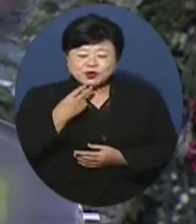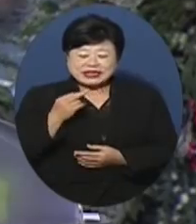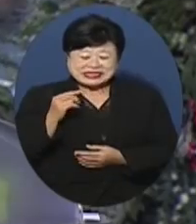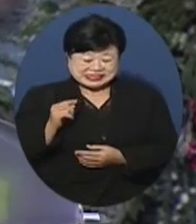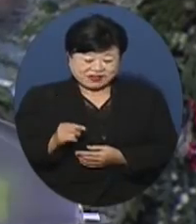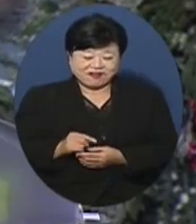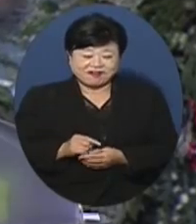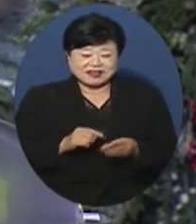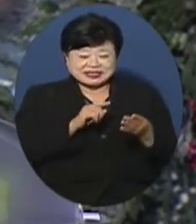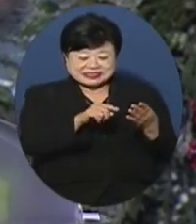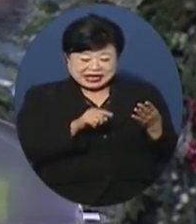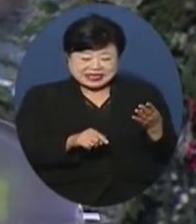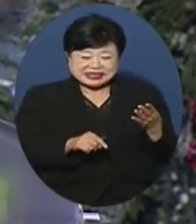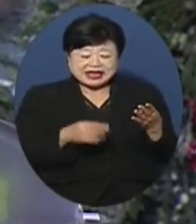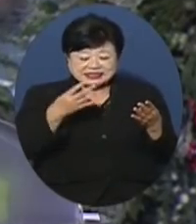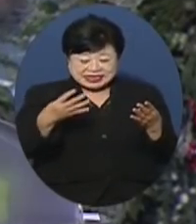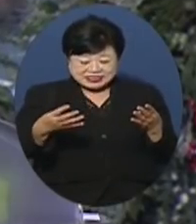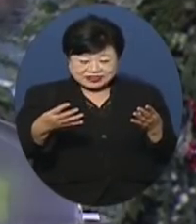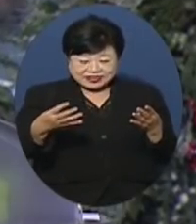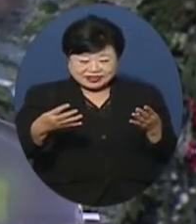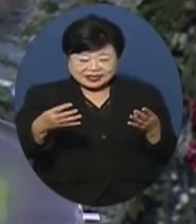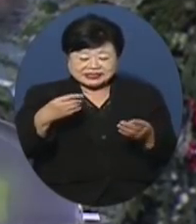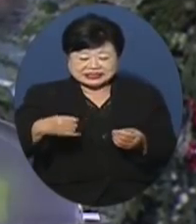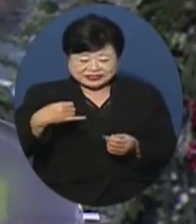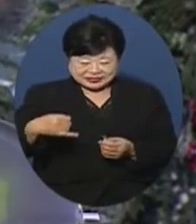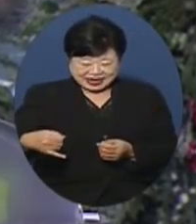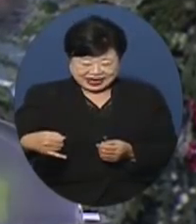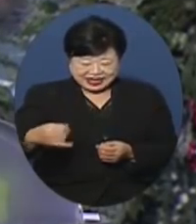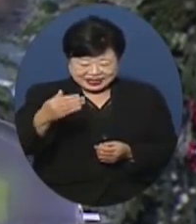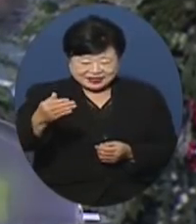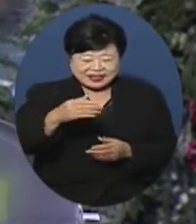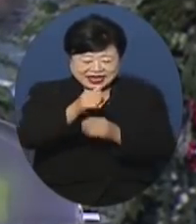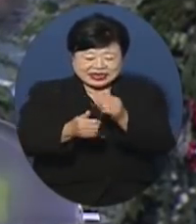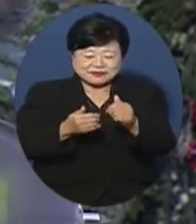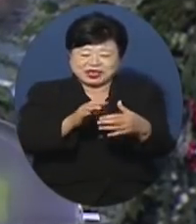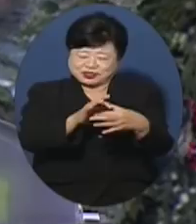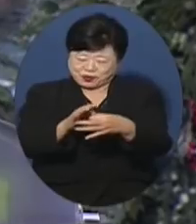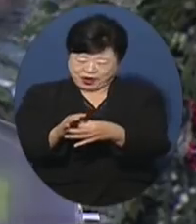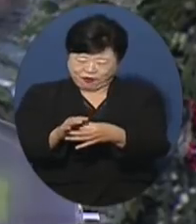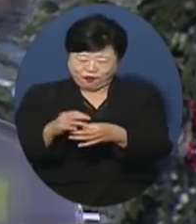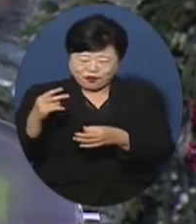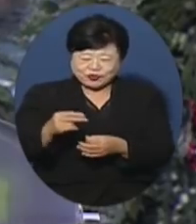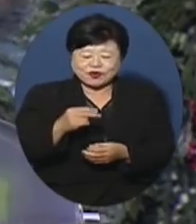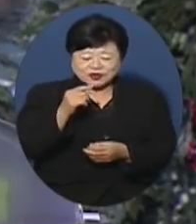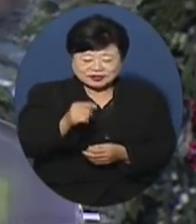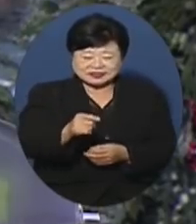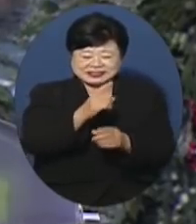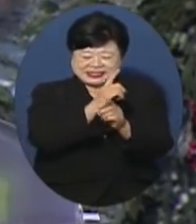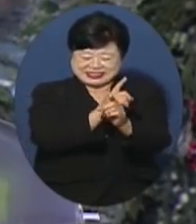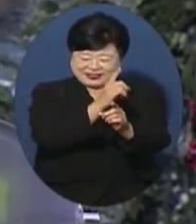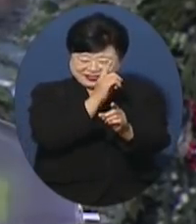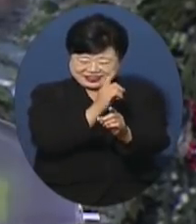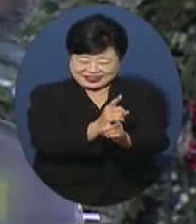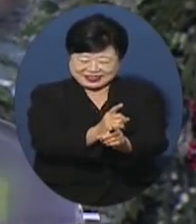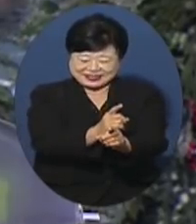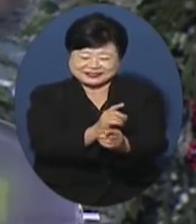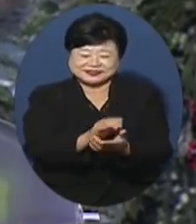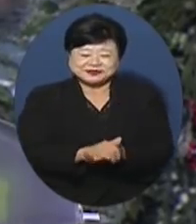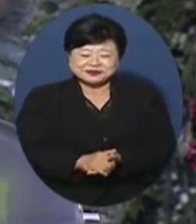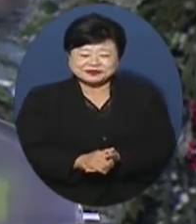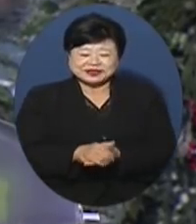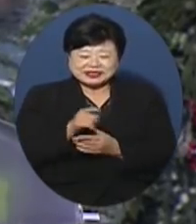요한일서 4장 4절에 자녀들아 너희는 하나님께 속하였고 또 그들을